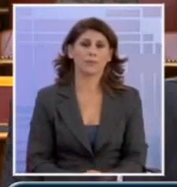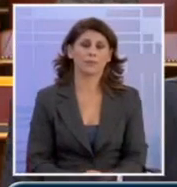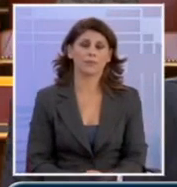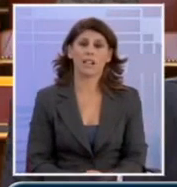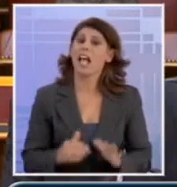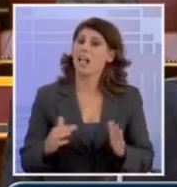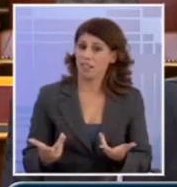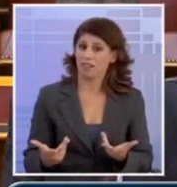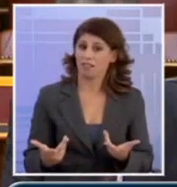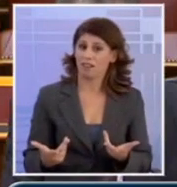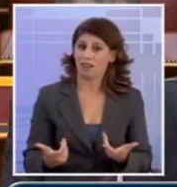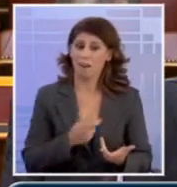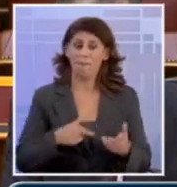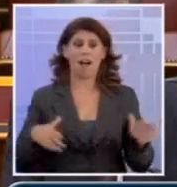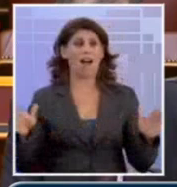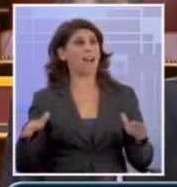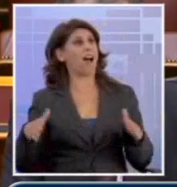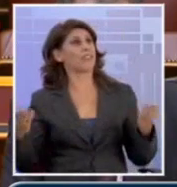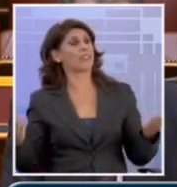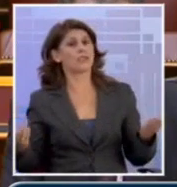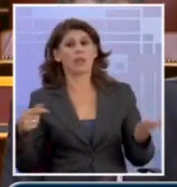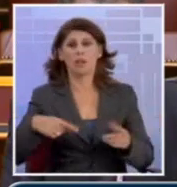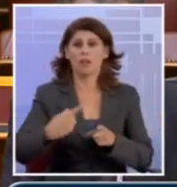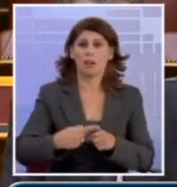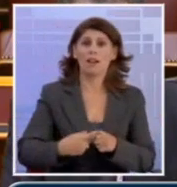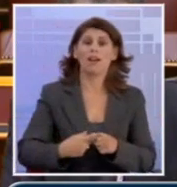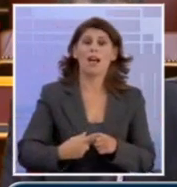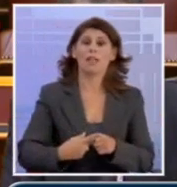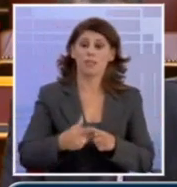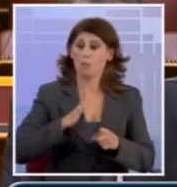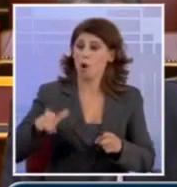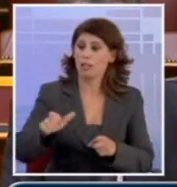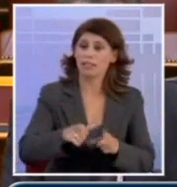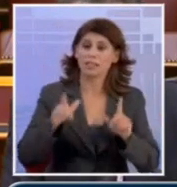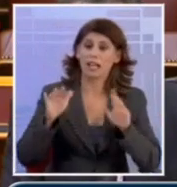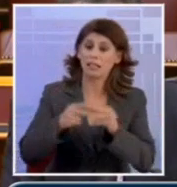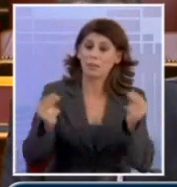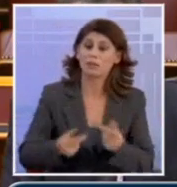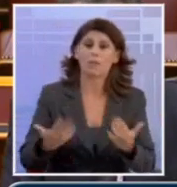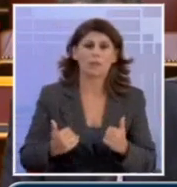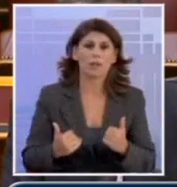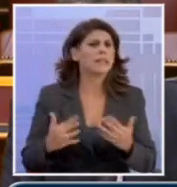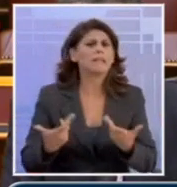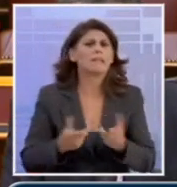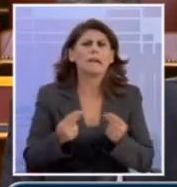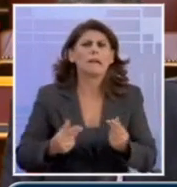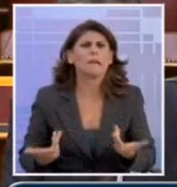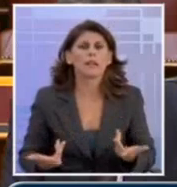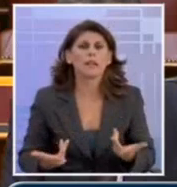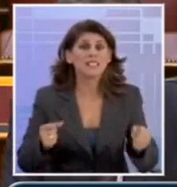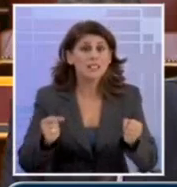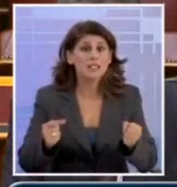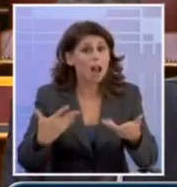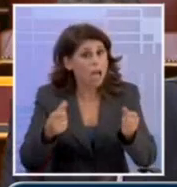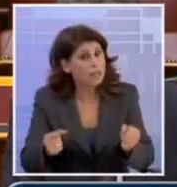Θα ήταν παραδείσια η κατάσταση και δεν θα είχε υποστεί ο ελληνικός λαός τις συνέπειες. Ποιες συνέπειες? Τις κρίσεις λέμε. Μα η